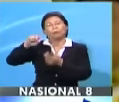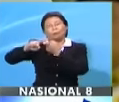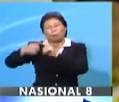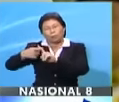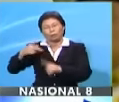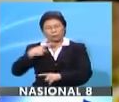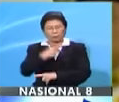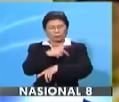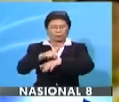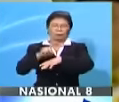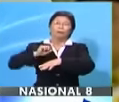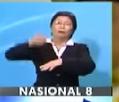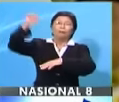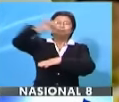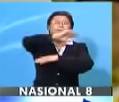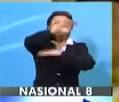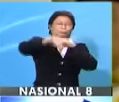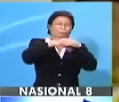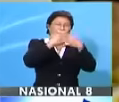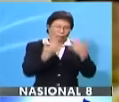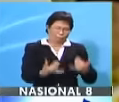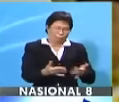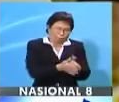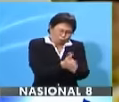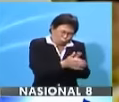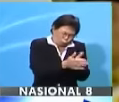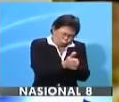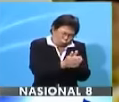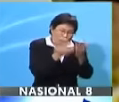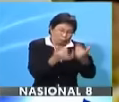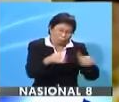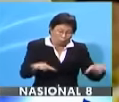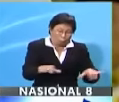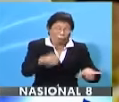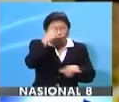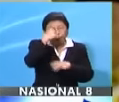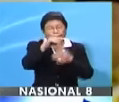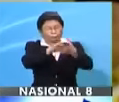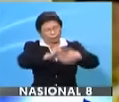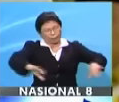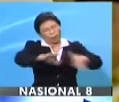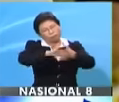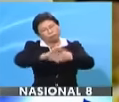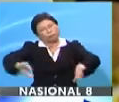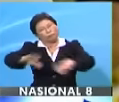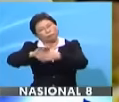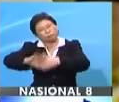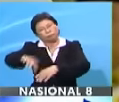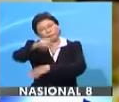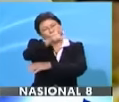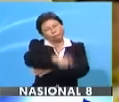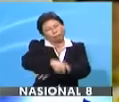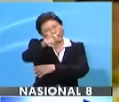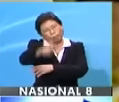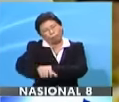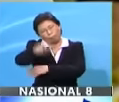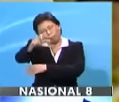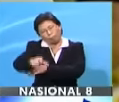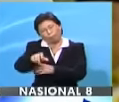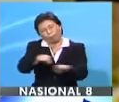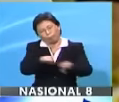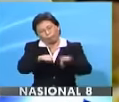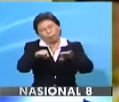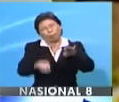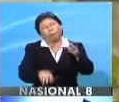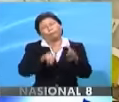Sabah. Segala usaha sedang dilakukan untuk menyelamatkan mangsa-mangsa tragedi